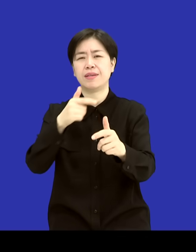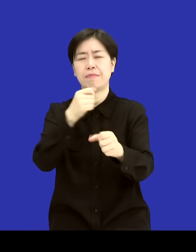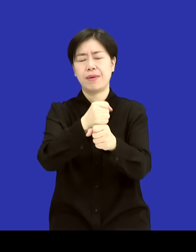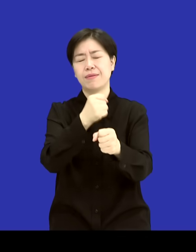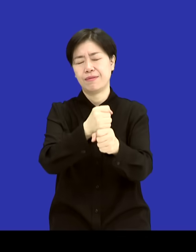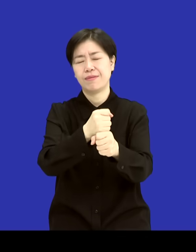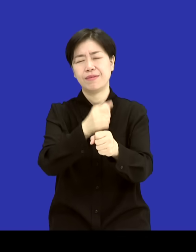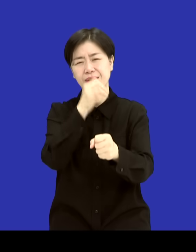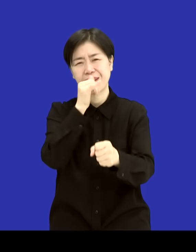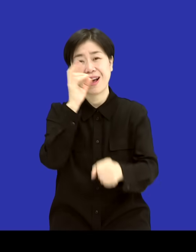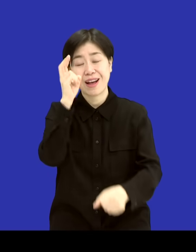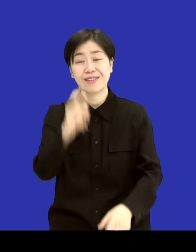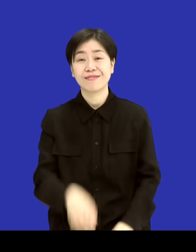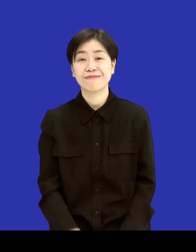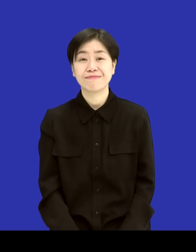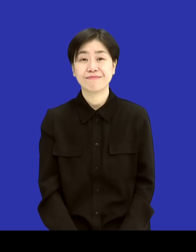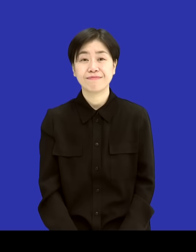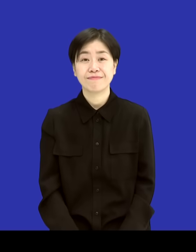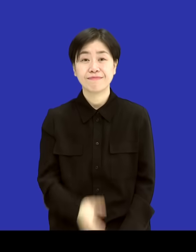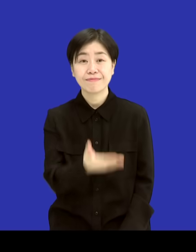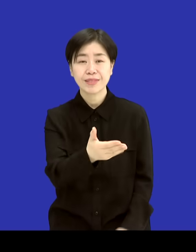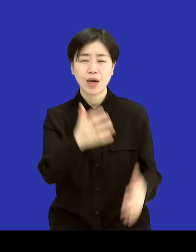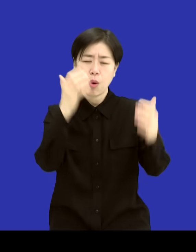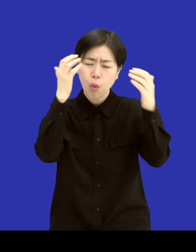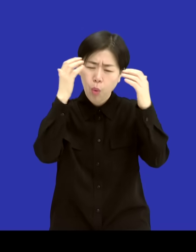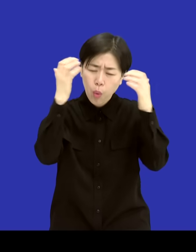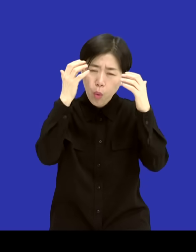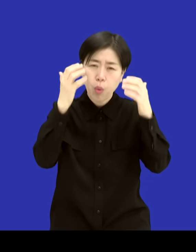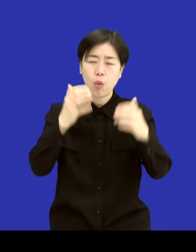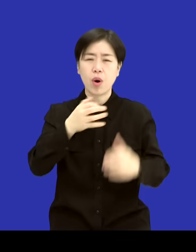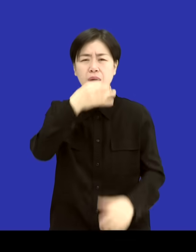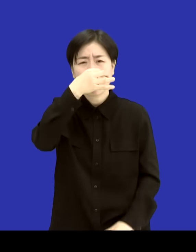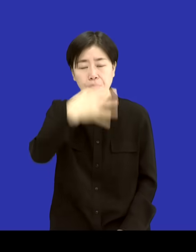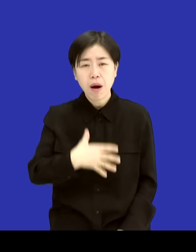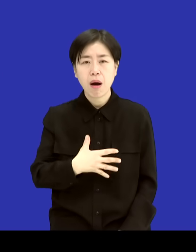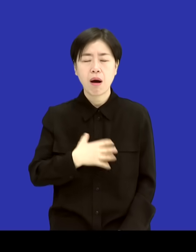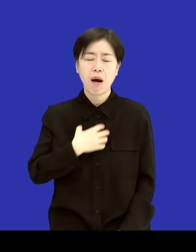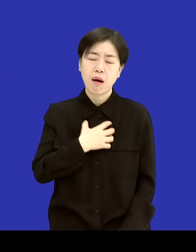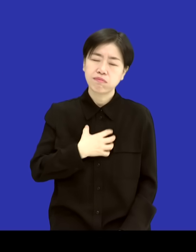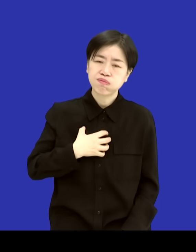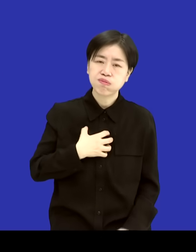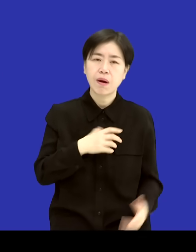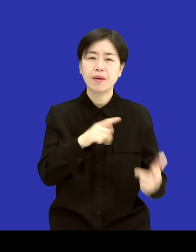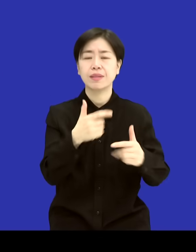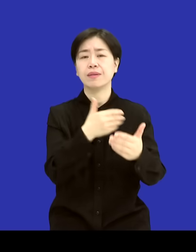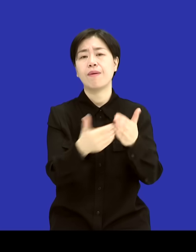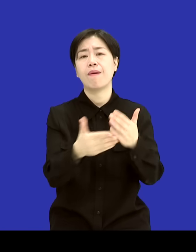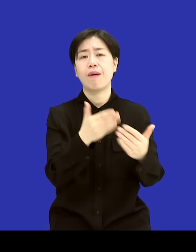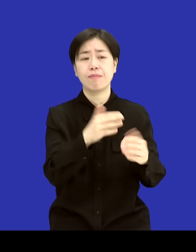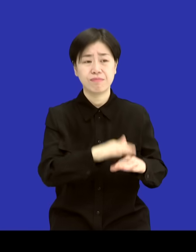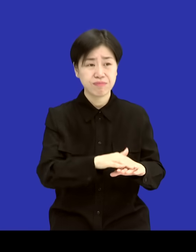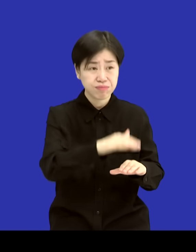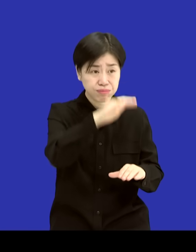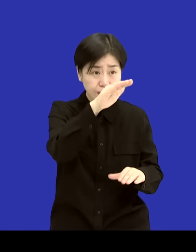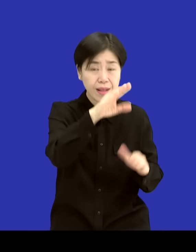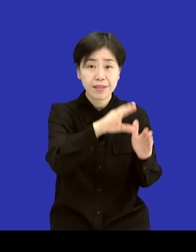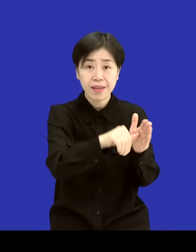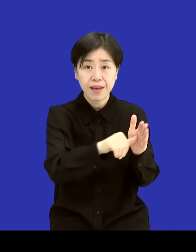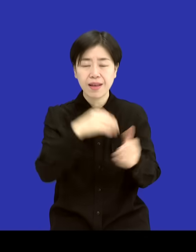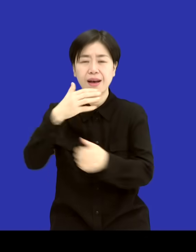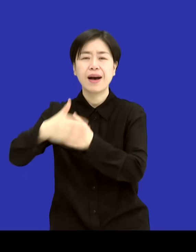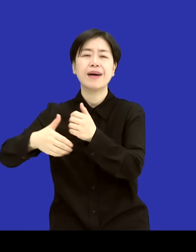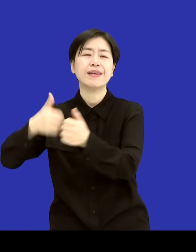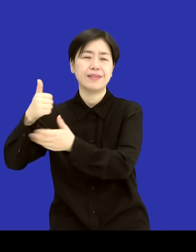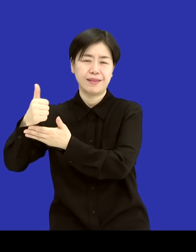위해서 그런 한스러움과 그런 걱정과 역로의 과정들이 있어야 하나님의 그